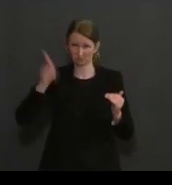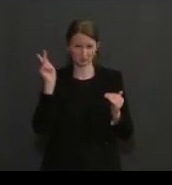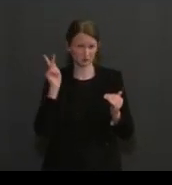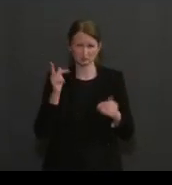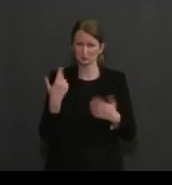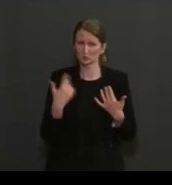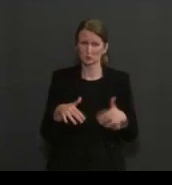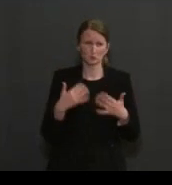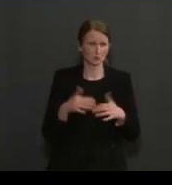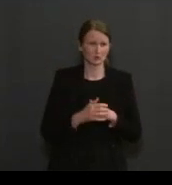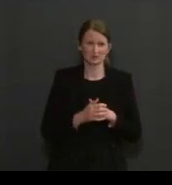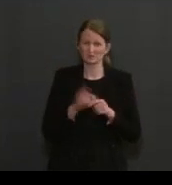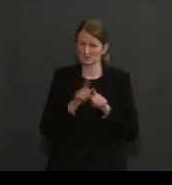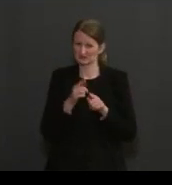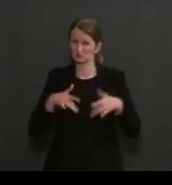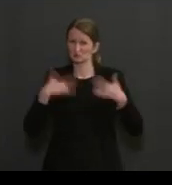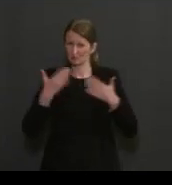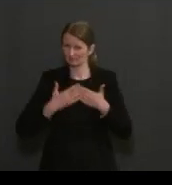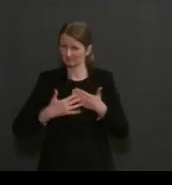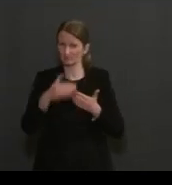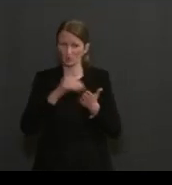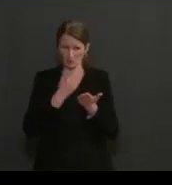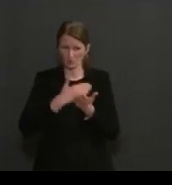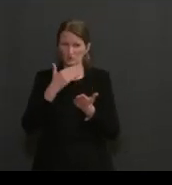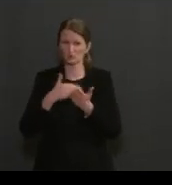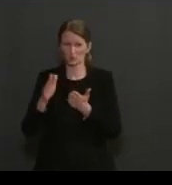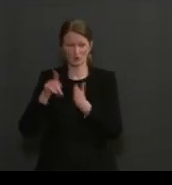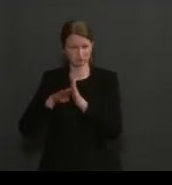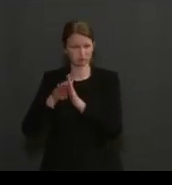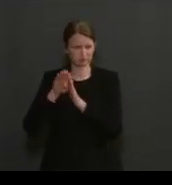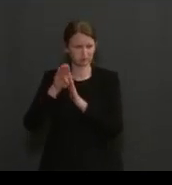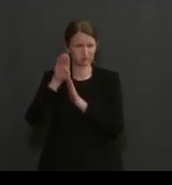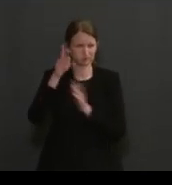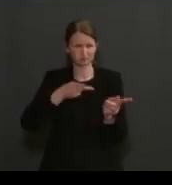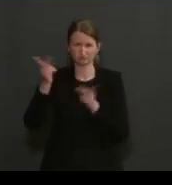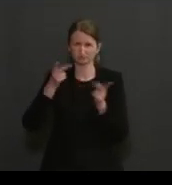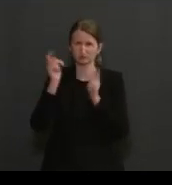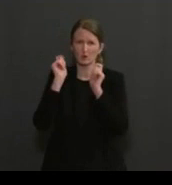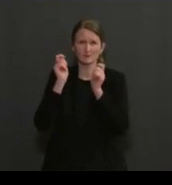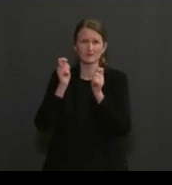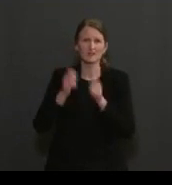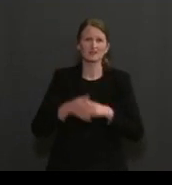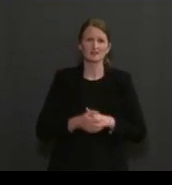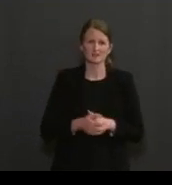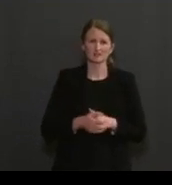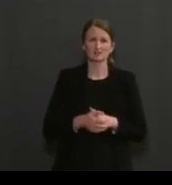encore augmenter durant la semaine devant nous et probablement en partie durant la semaine